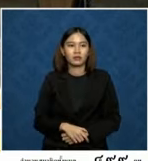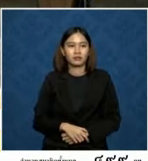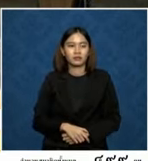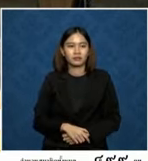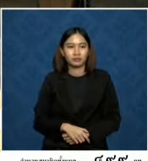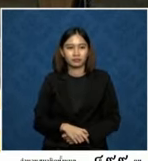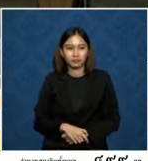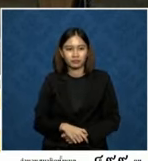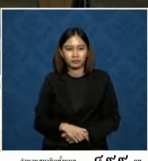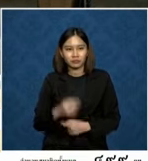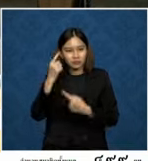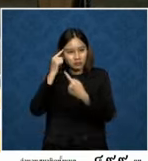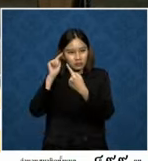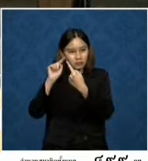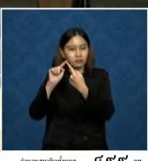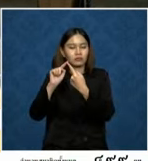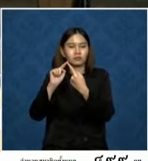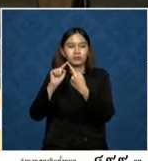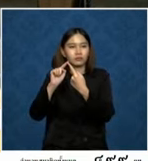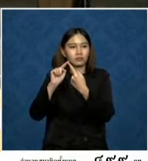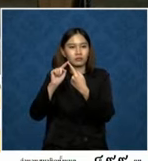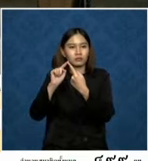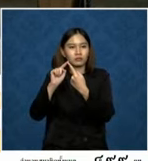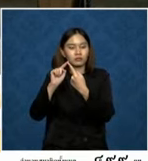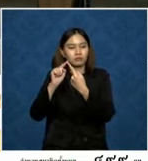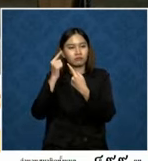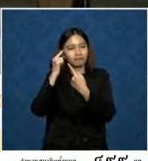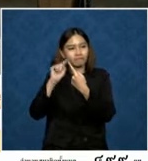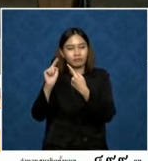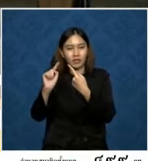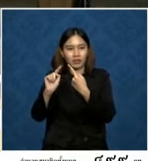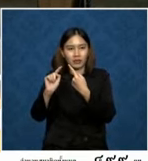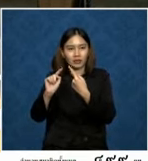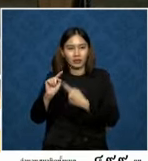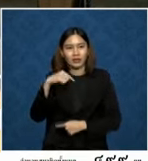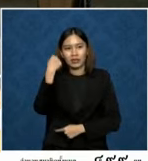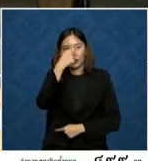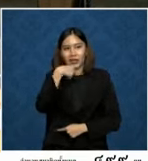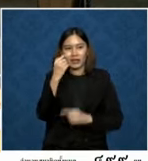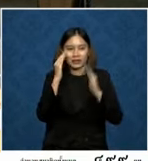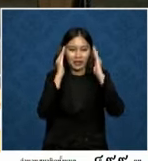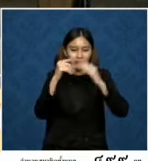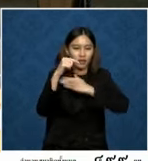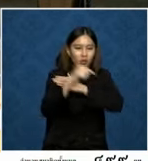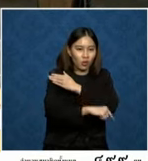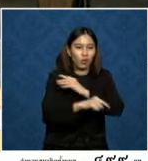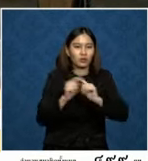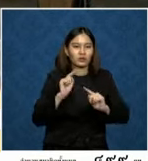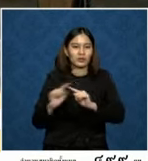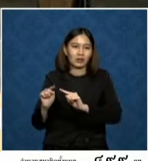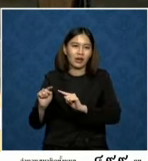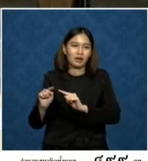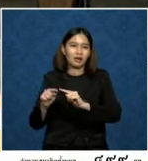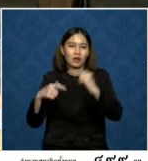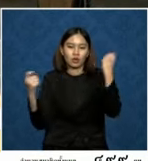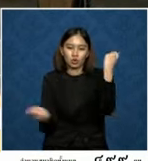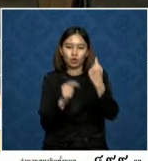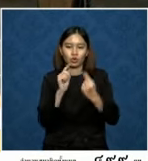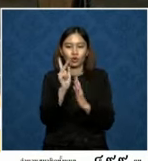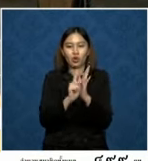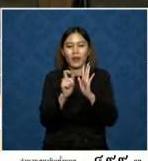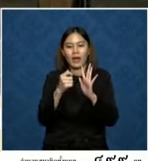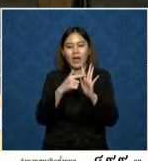ได้มุ่งหมายนะครับที่จะทำให้ผู้ที่กระทำเจตนาทุจริตเนี่ยนะครับต้องได้รับโทษทางอาญ